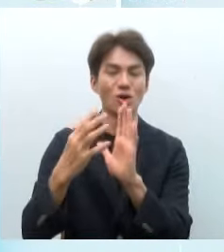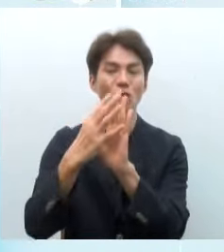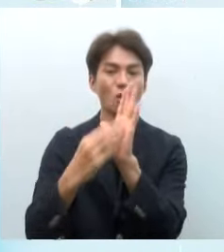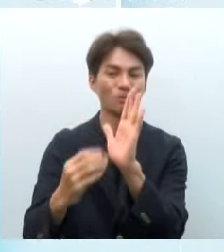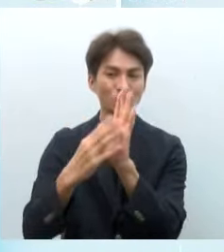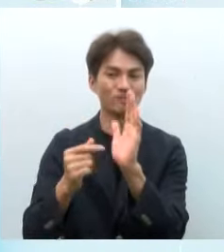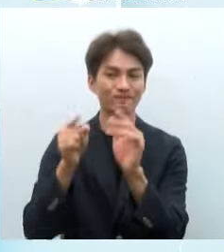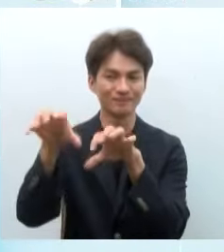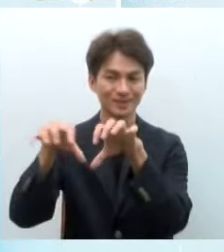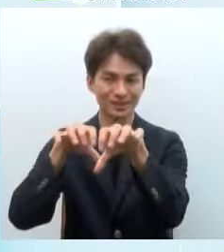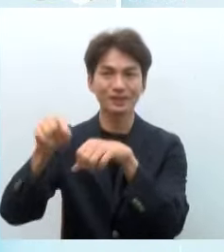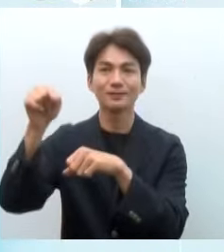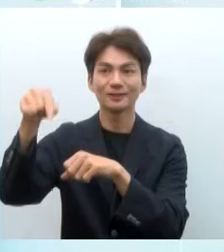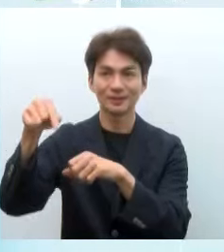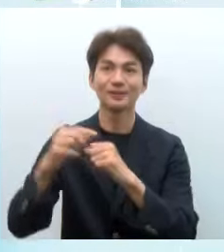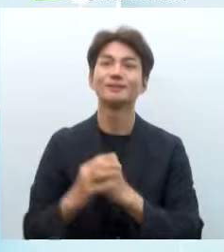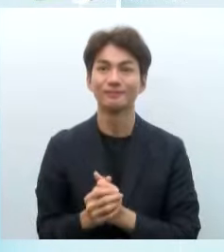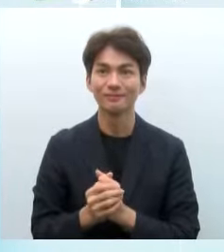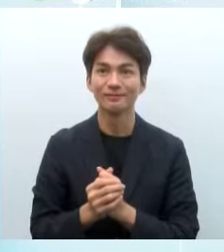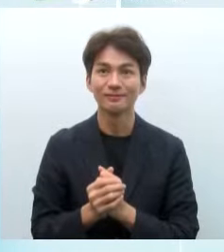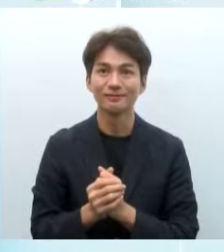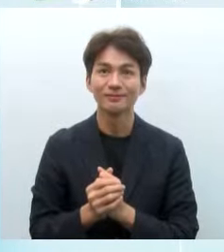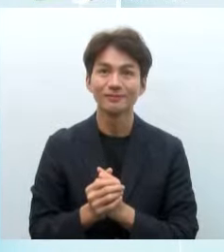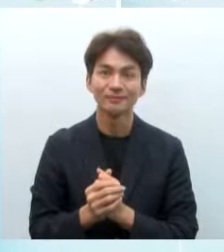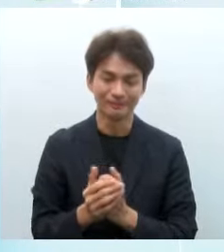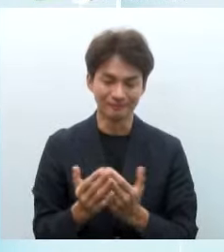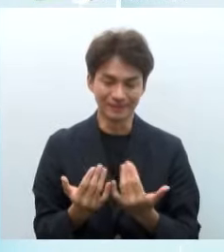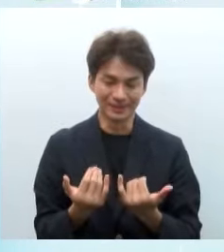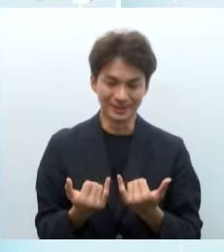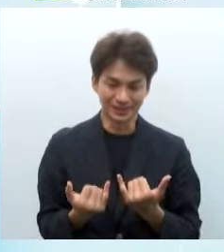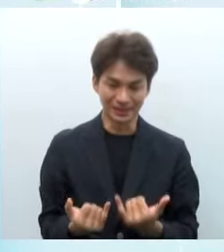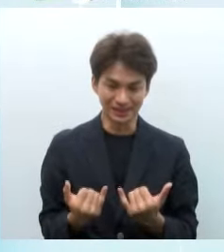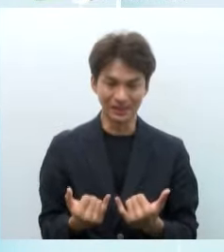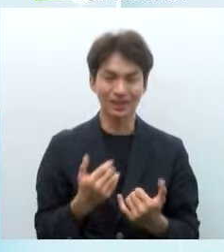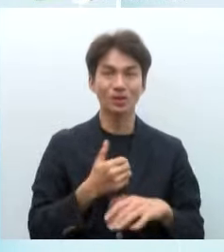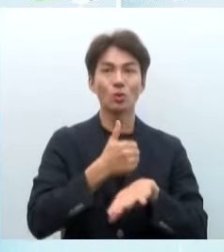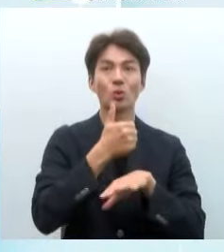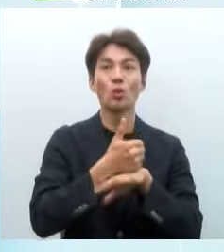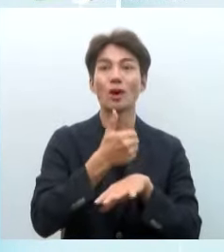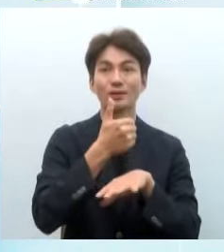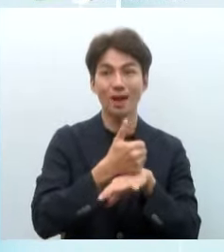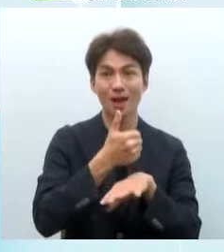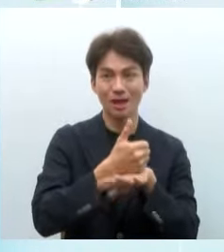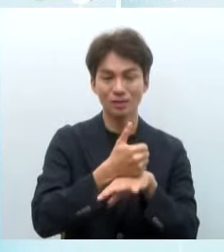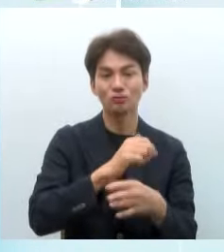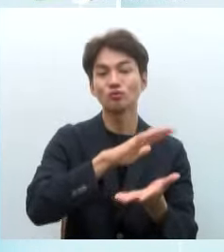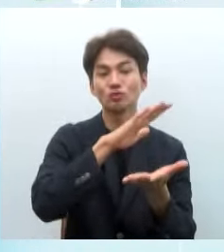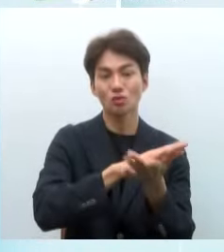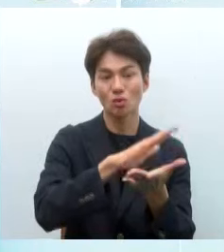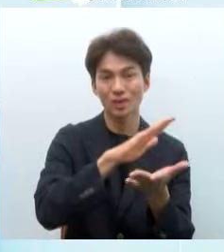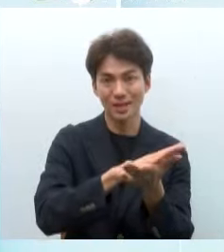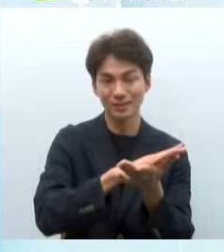นะครับในเบื้องต้นนี้เนื่องจากมีผู้อำนวยการสถานศึกษานะครับและร